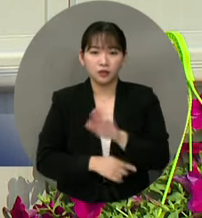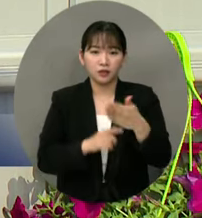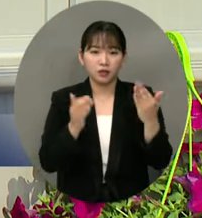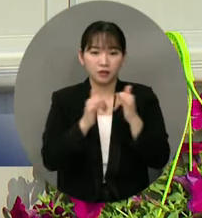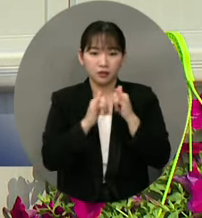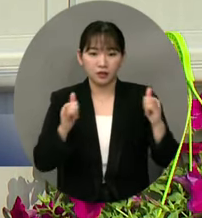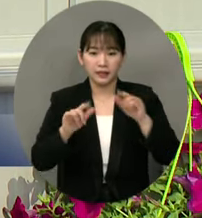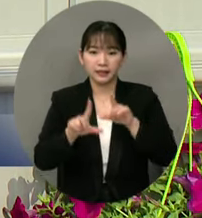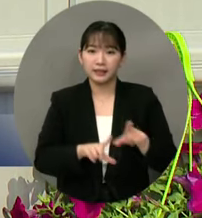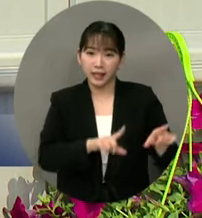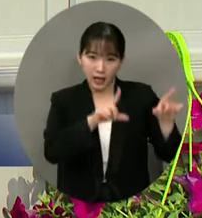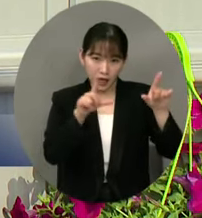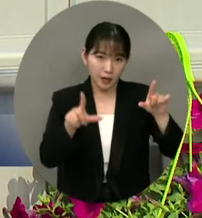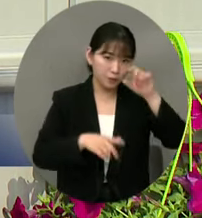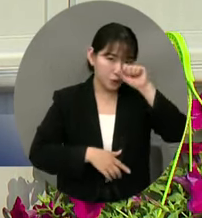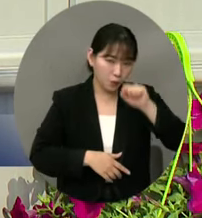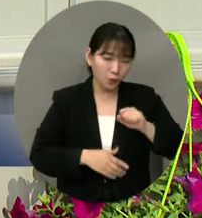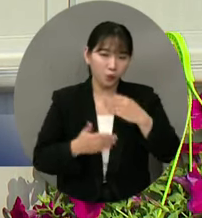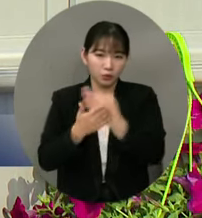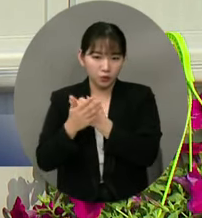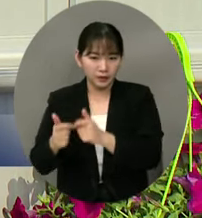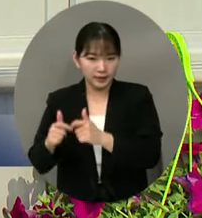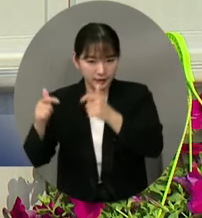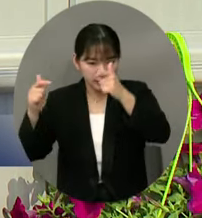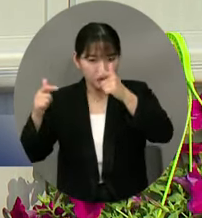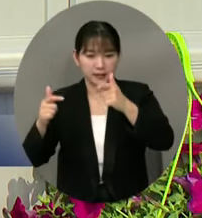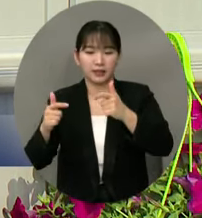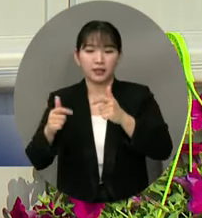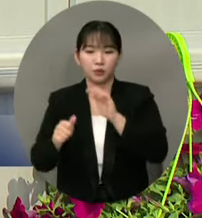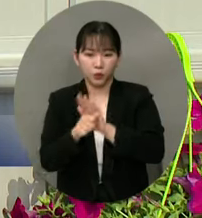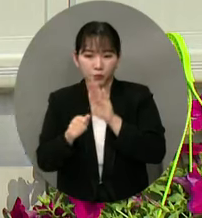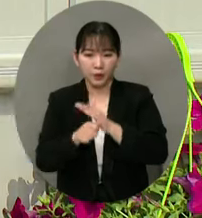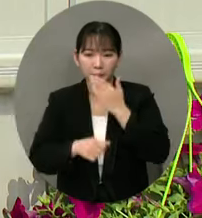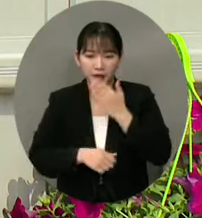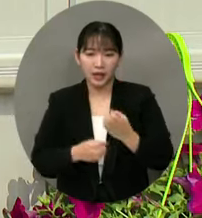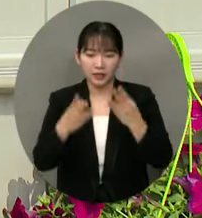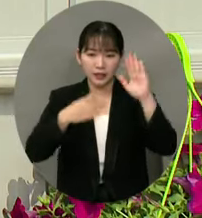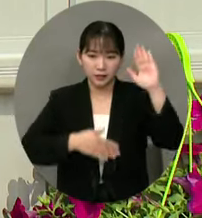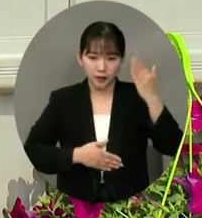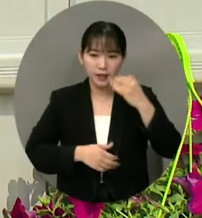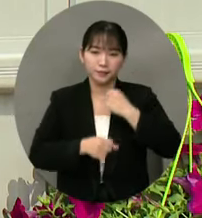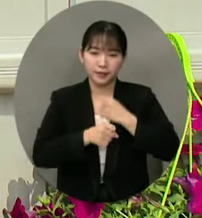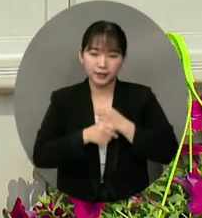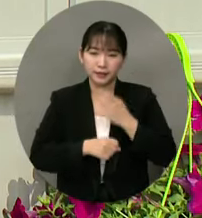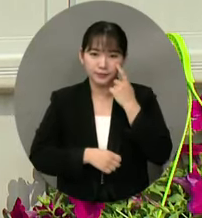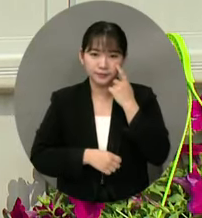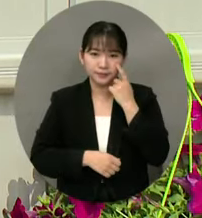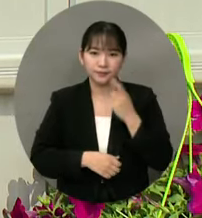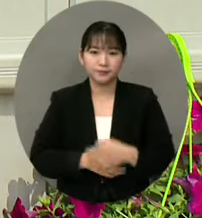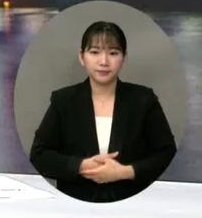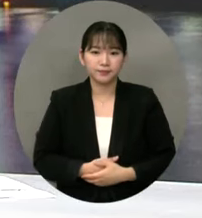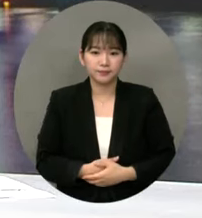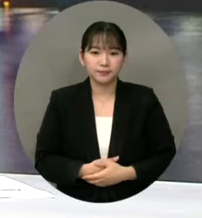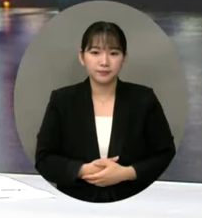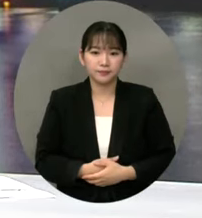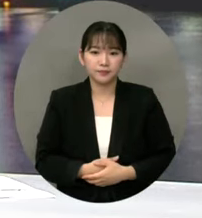어업인의 삶의 질, 또 소득 증대에 기여할 수 있는 그런 행사로 거듭나게끔 만들어 보려 합니다.